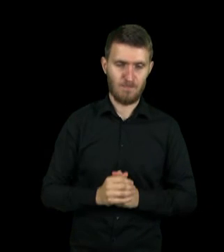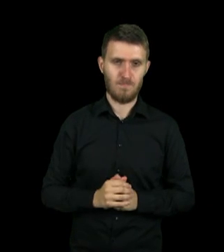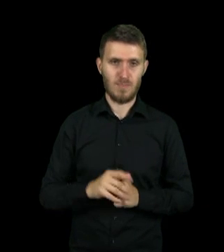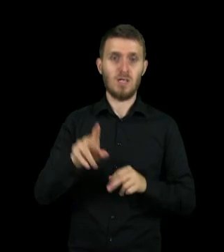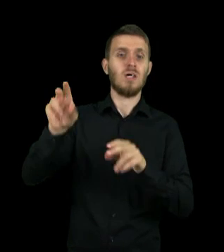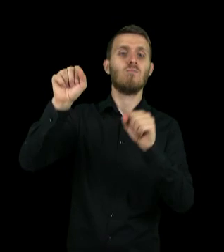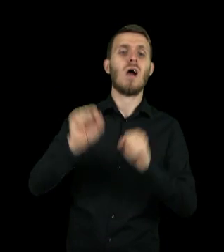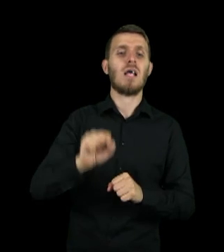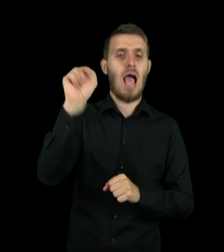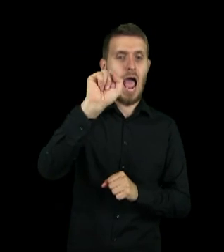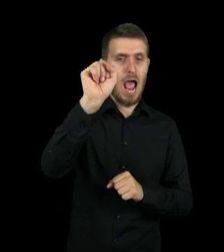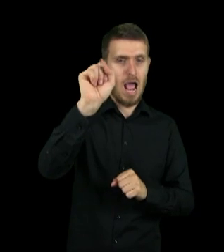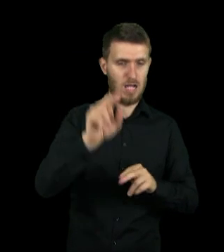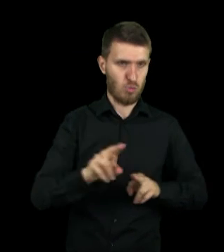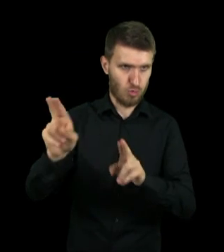z